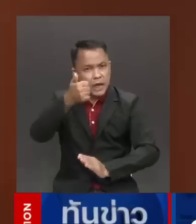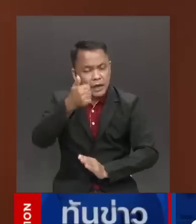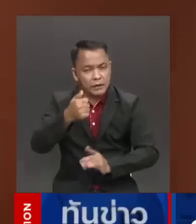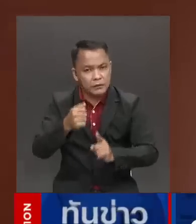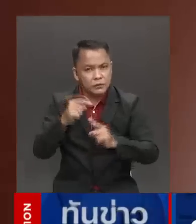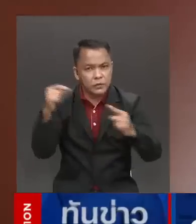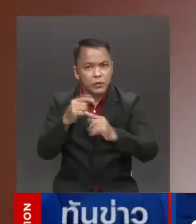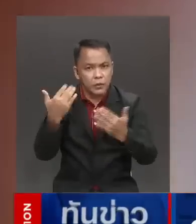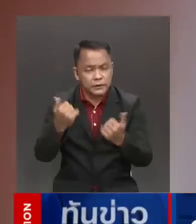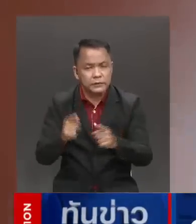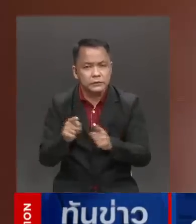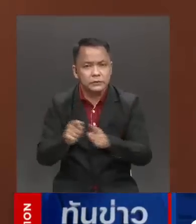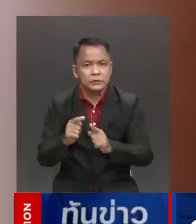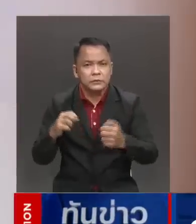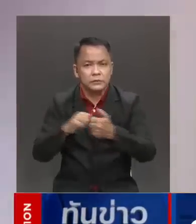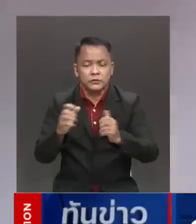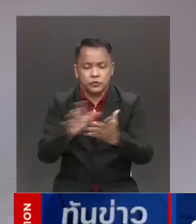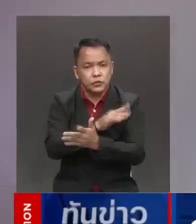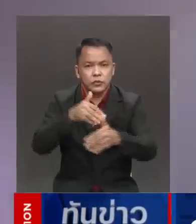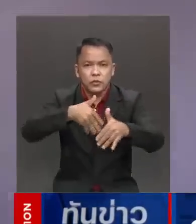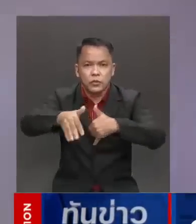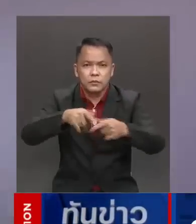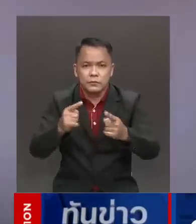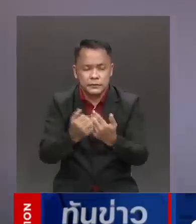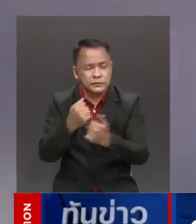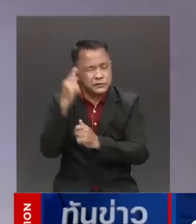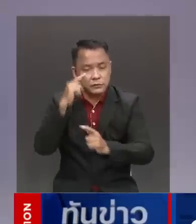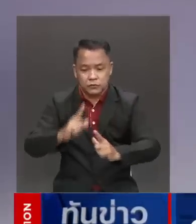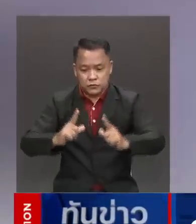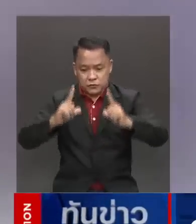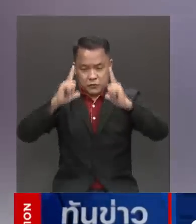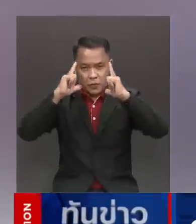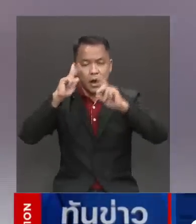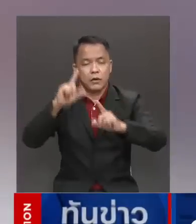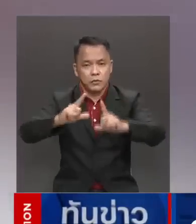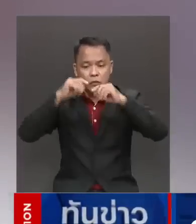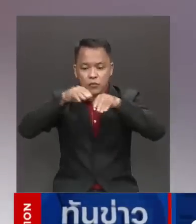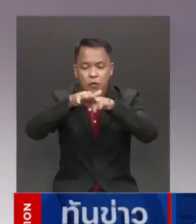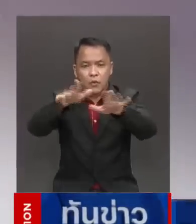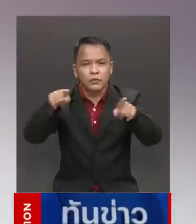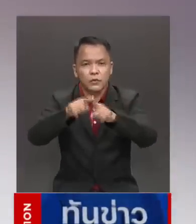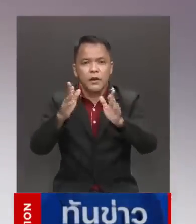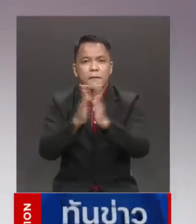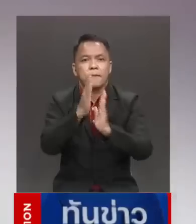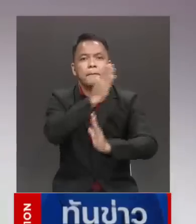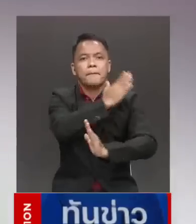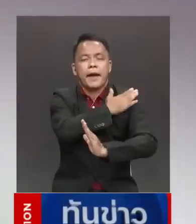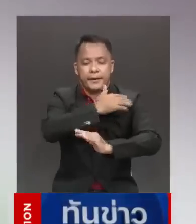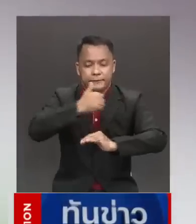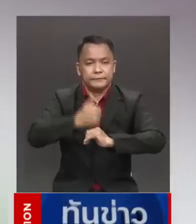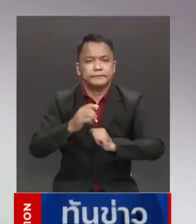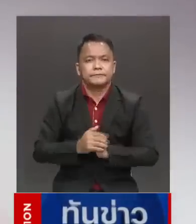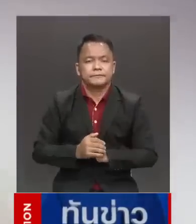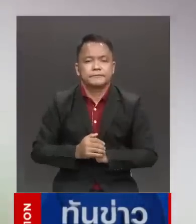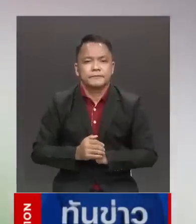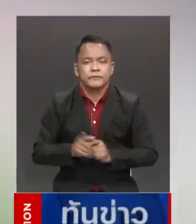วก็มีประเด็นนี้แหละนะครับที่เกิดขึ้นในสังคมแล้วปรากฏว่าพอเรื่องนี้มันแดงขึ้นมาครับก็ร้อนถึงพระมหาประทีปฐานยุตโ